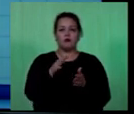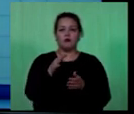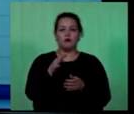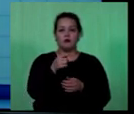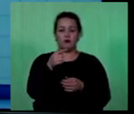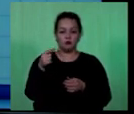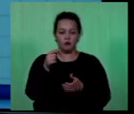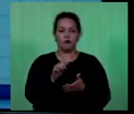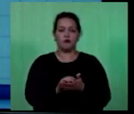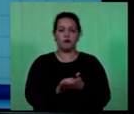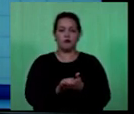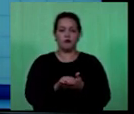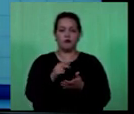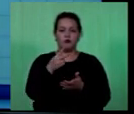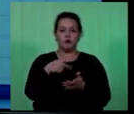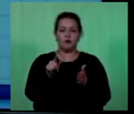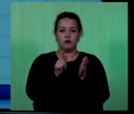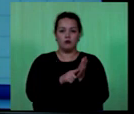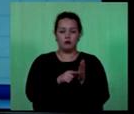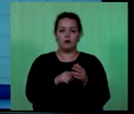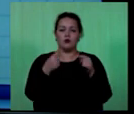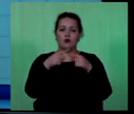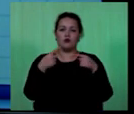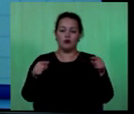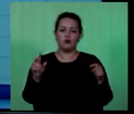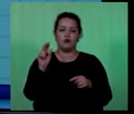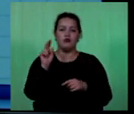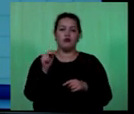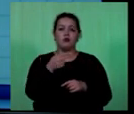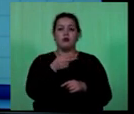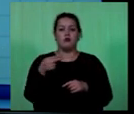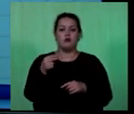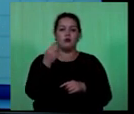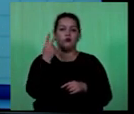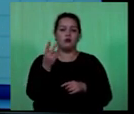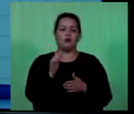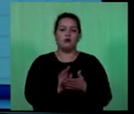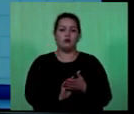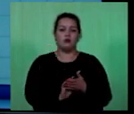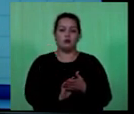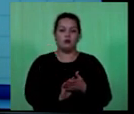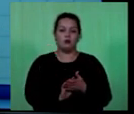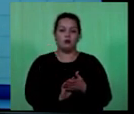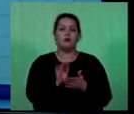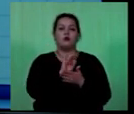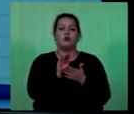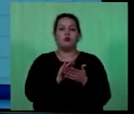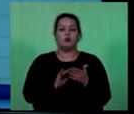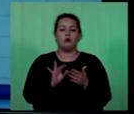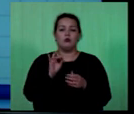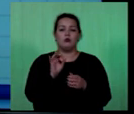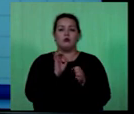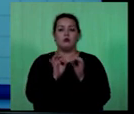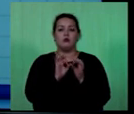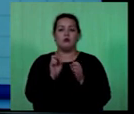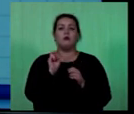вычтем 27 разность чисел равна двум запишем и проверим